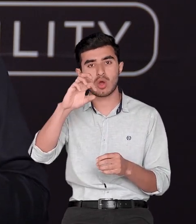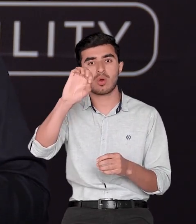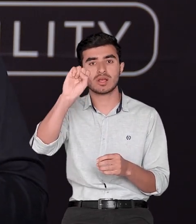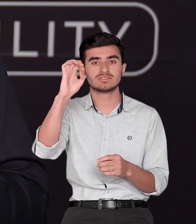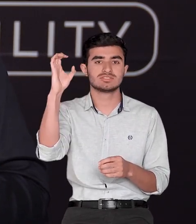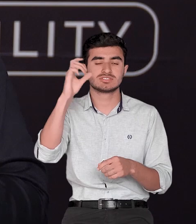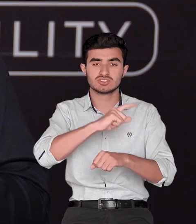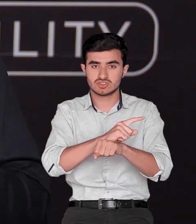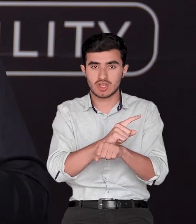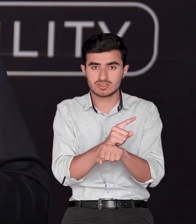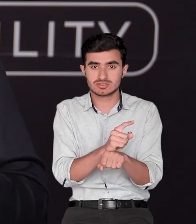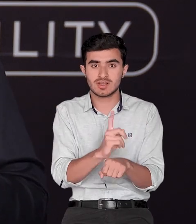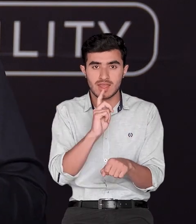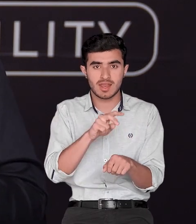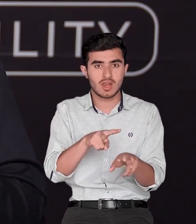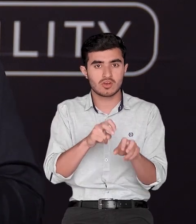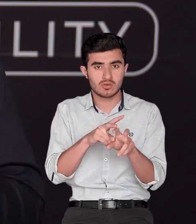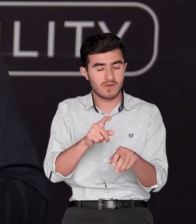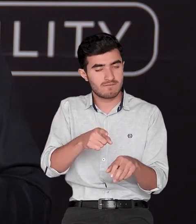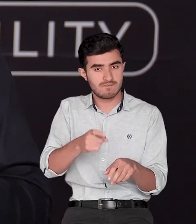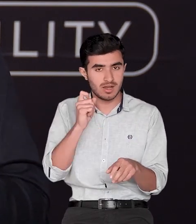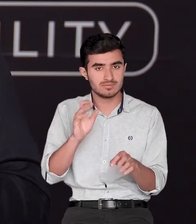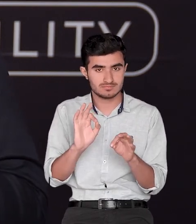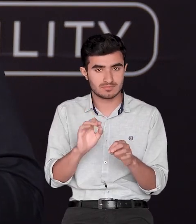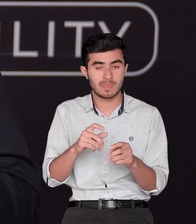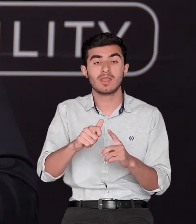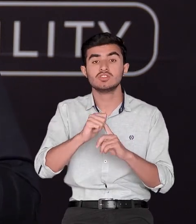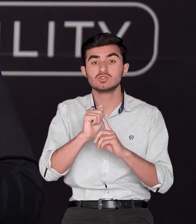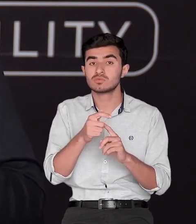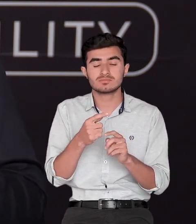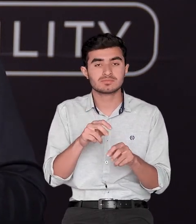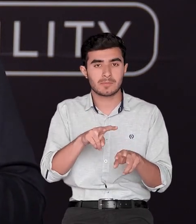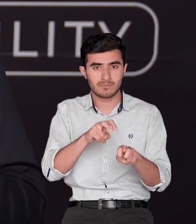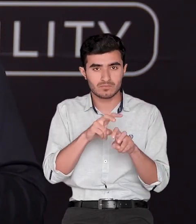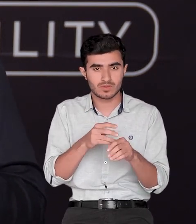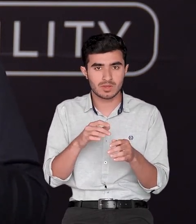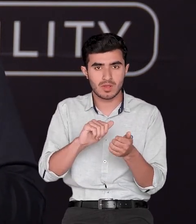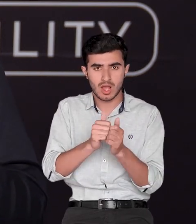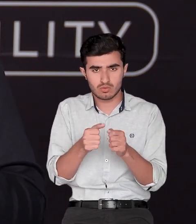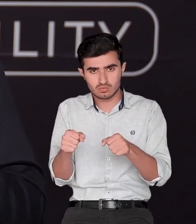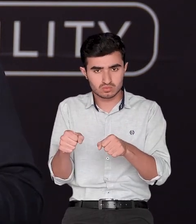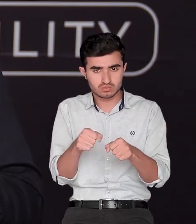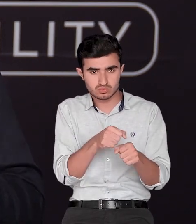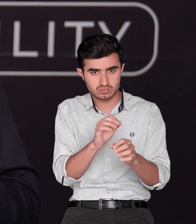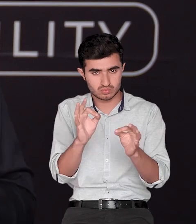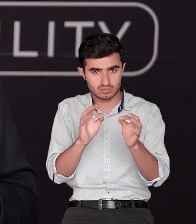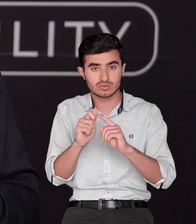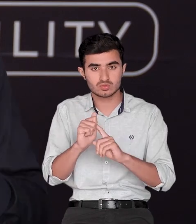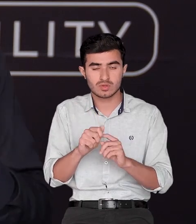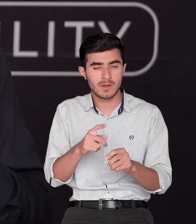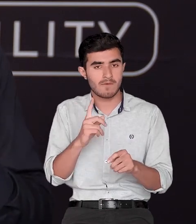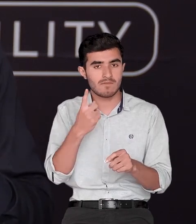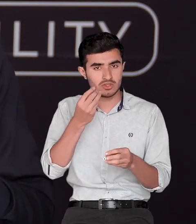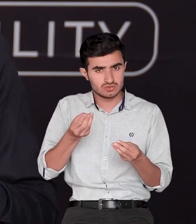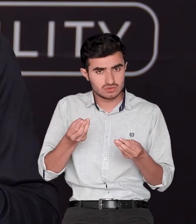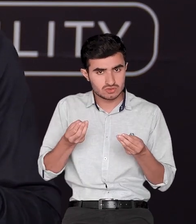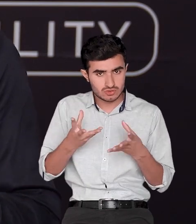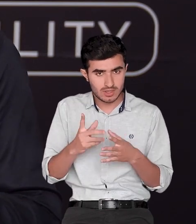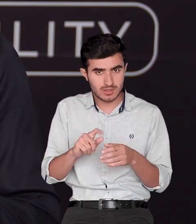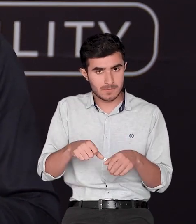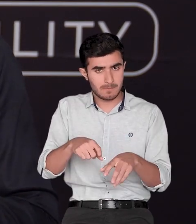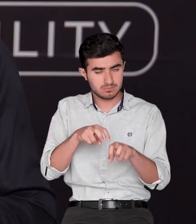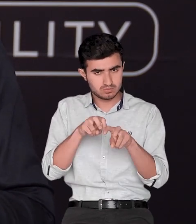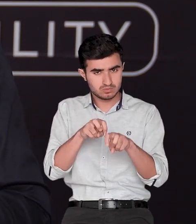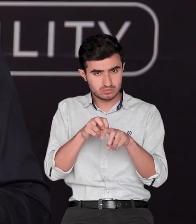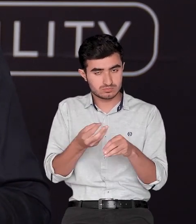चूँकि ये वार्म ब्लड हॉर्सेस हैं। जब वो स्टार्टिंग पॉइंट पे जाते हैं तो उनको हैंडल करना आसान नहीं है। वहाँ पे